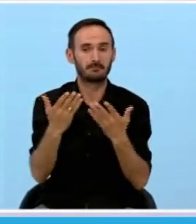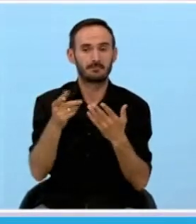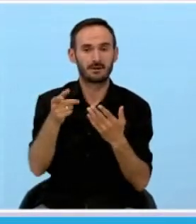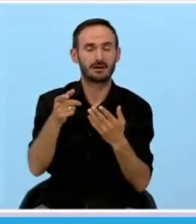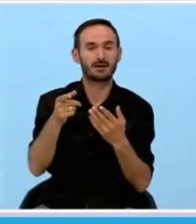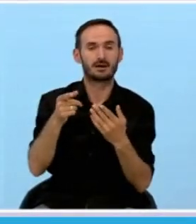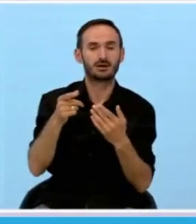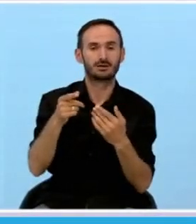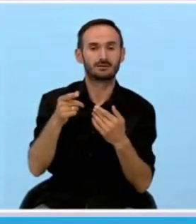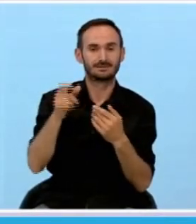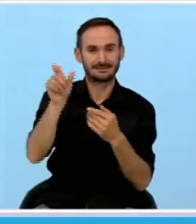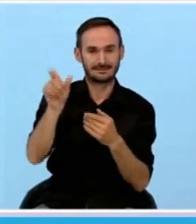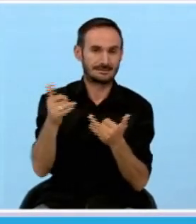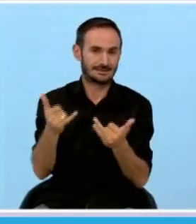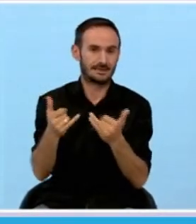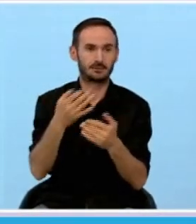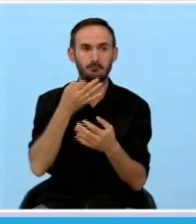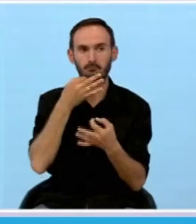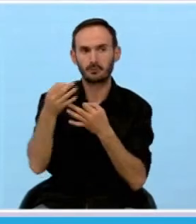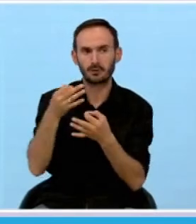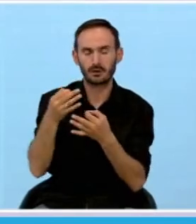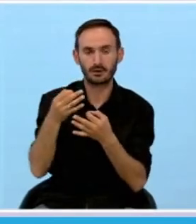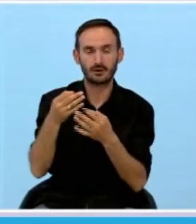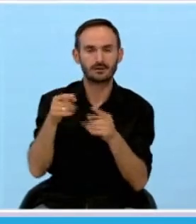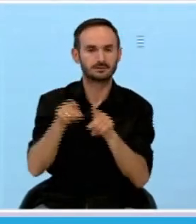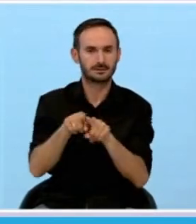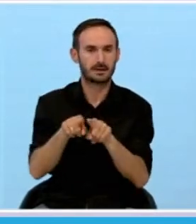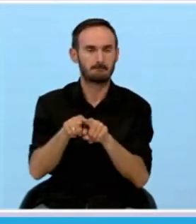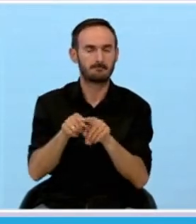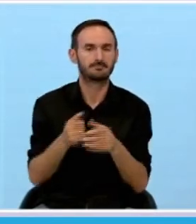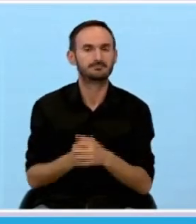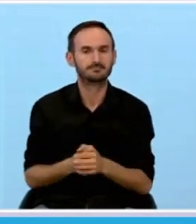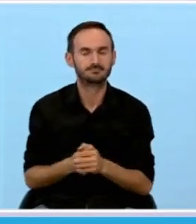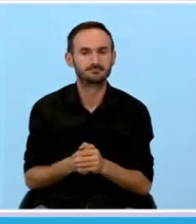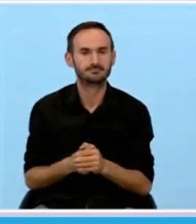edhe për zbatimin e të njëjtës në për shtetet tjera, faktikisht. Faleminderit.